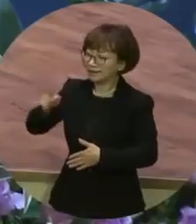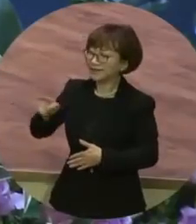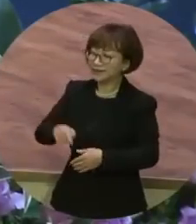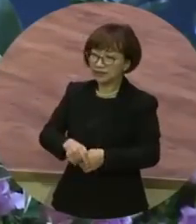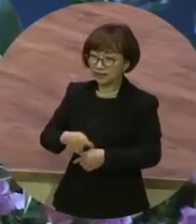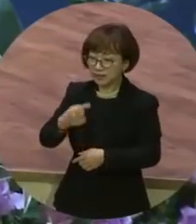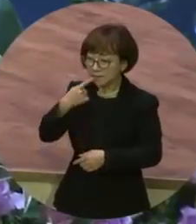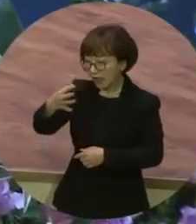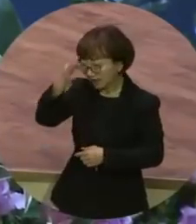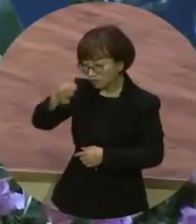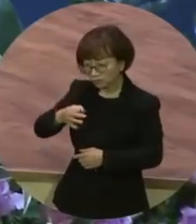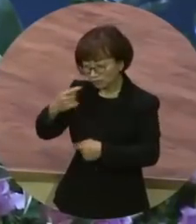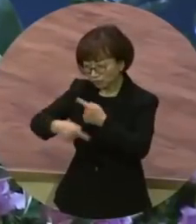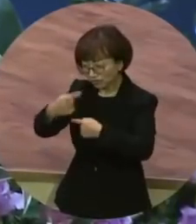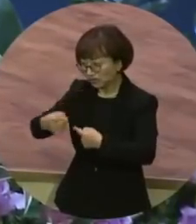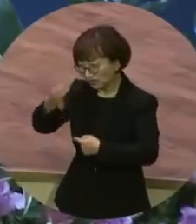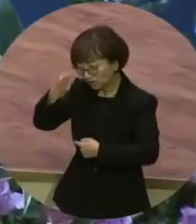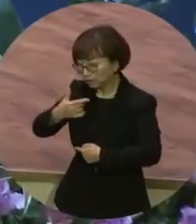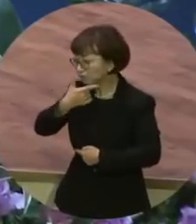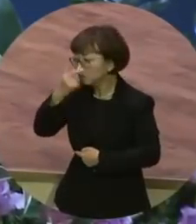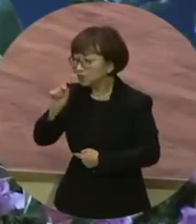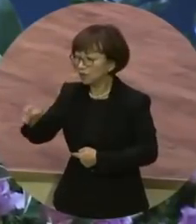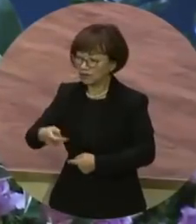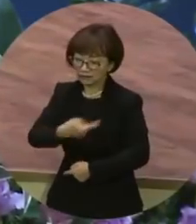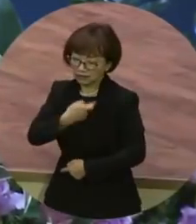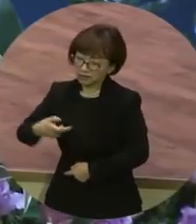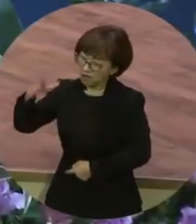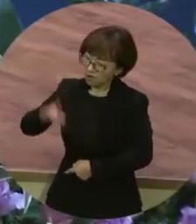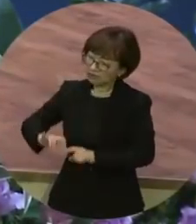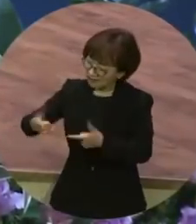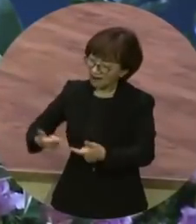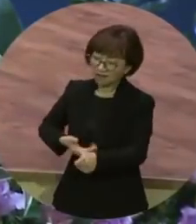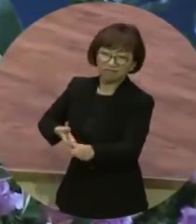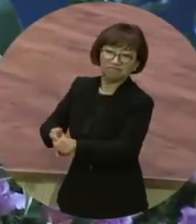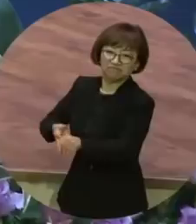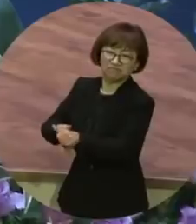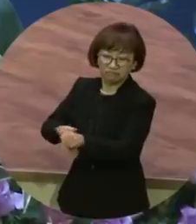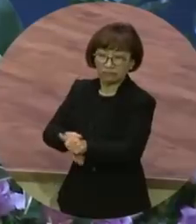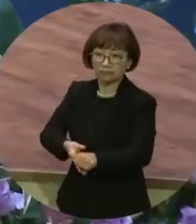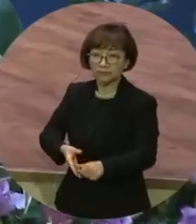언변 뛰어난 이런 사람들이 더 사도답다라고 주장하는 자들에게 쓰는 편지입니다.